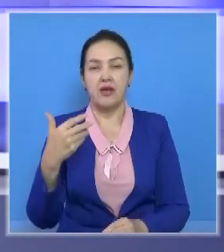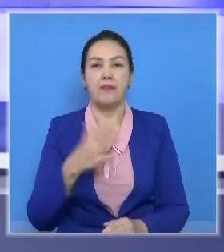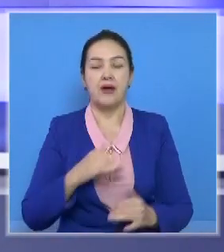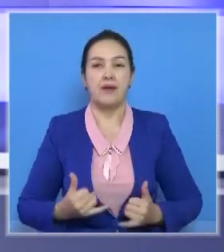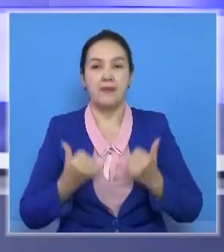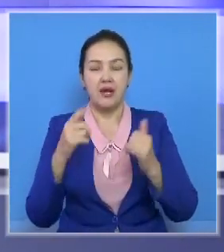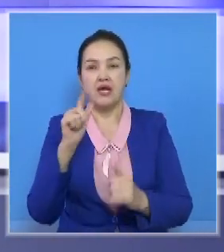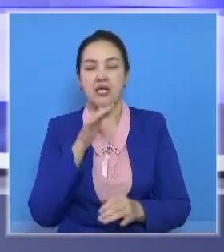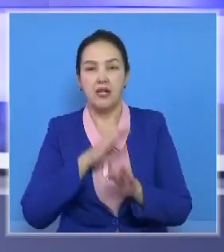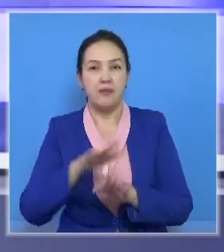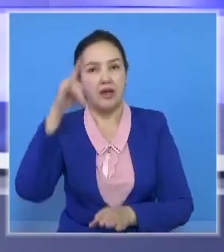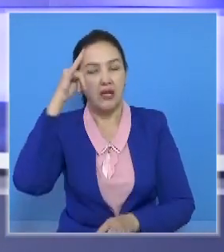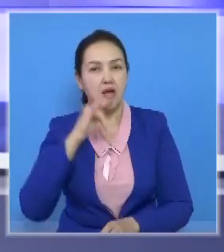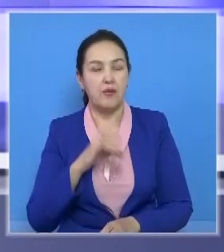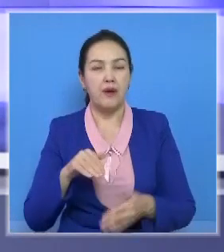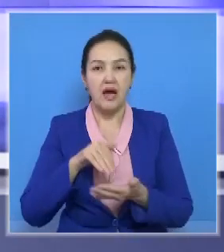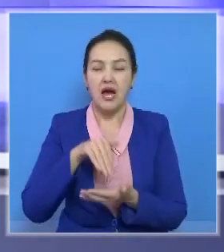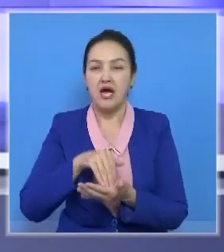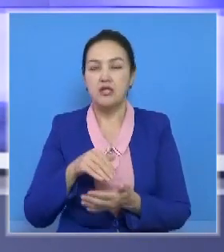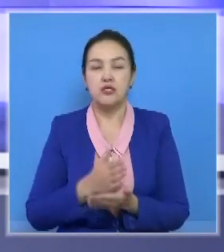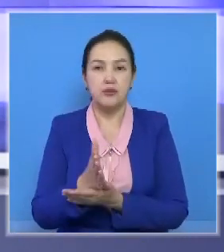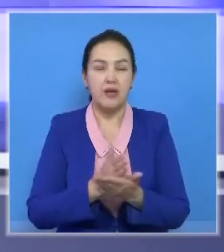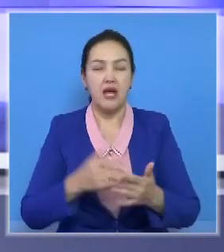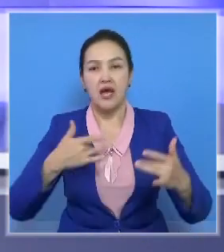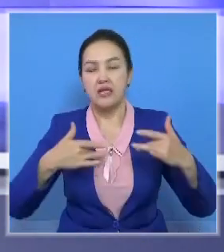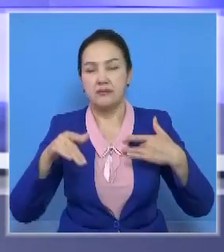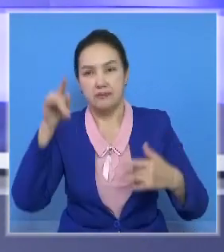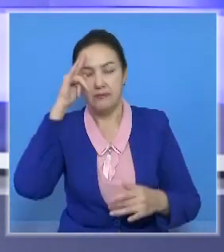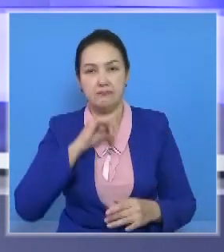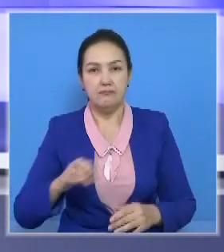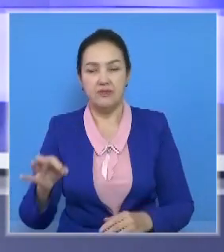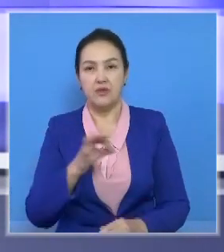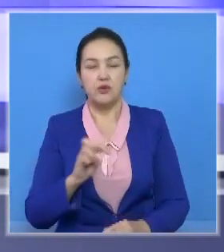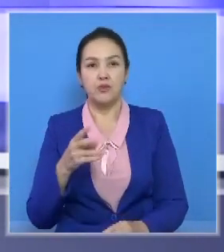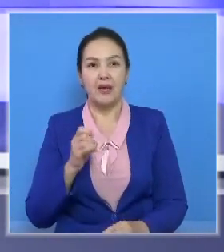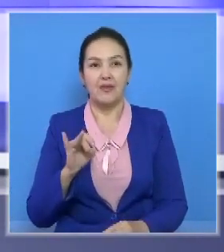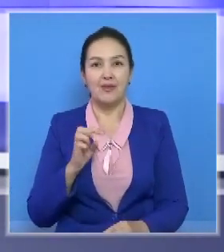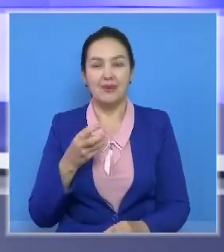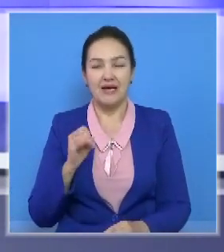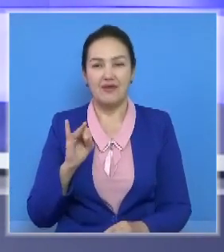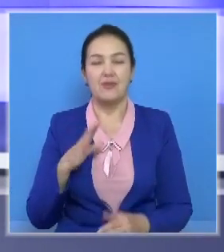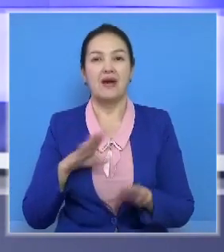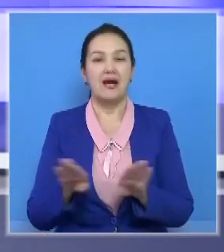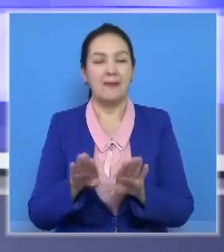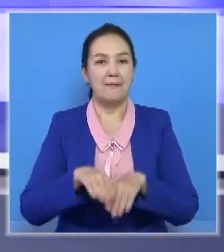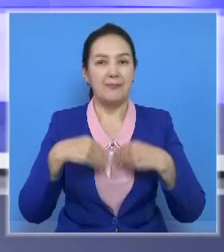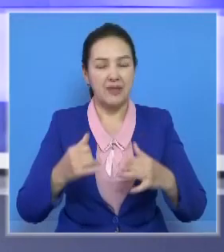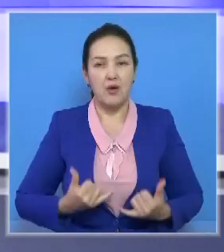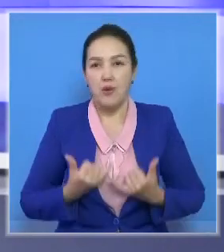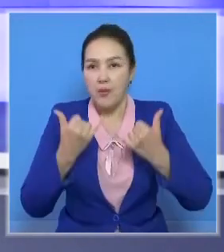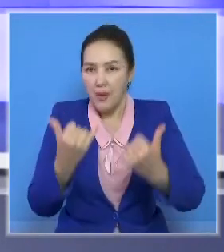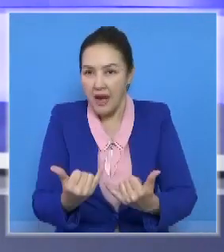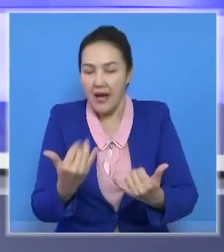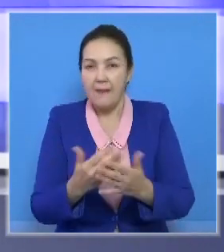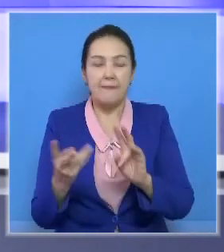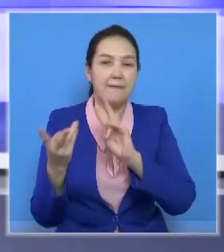посвященном столетию казахской солистки балета, заслуженной артистки Казахской ССР Нурсулу Топаловой. Отдать дань уважения